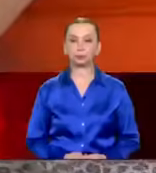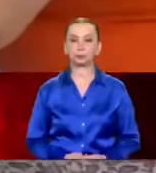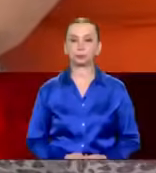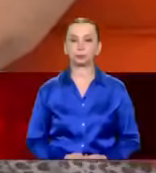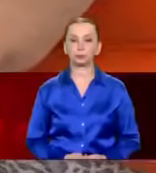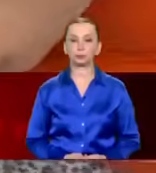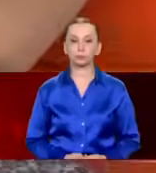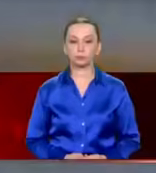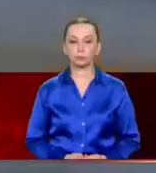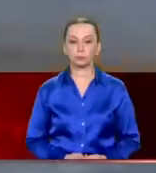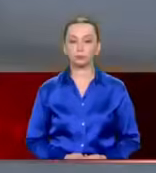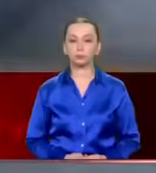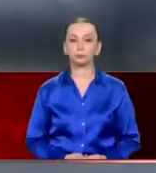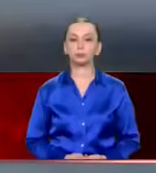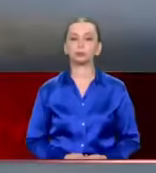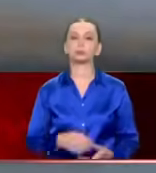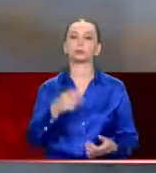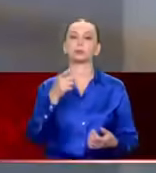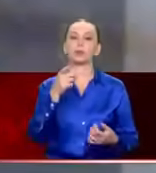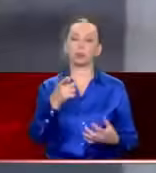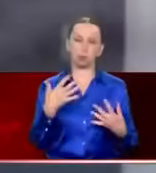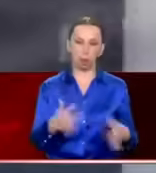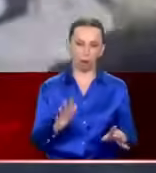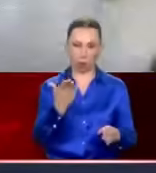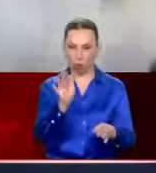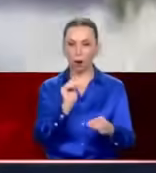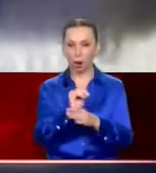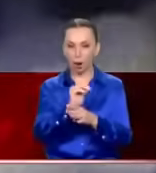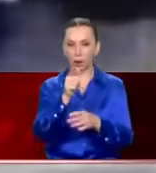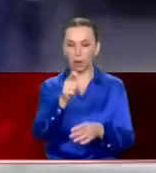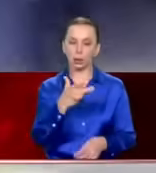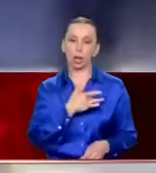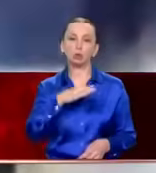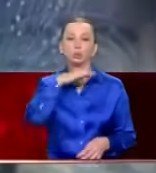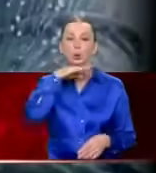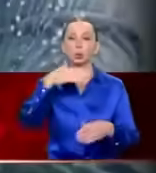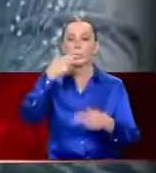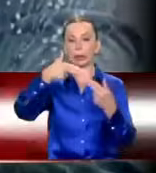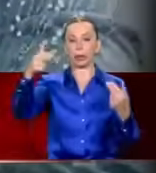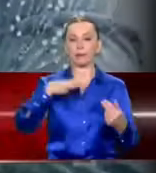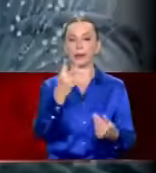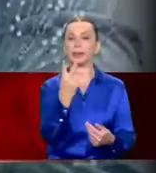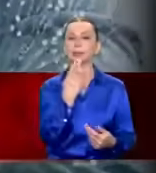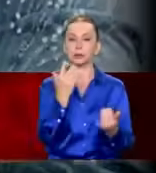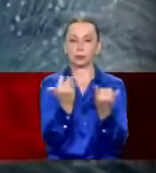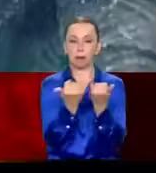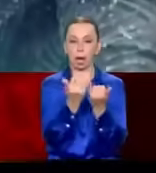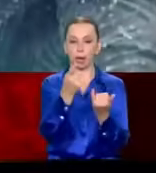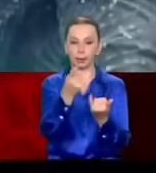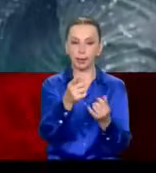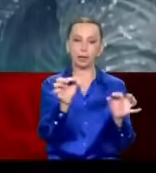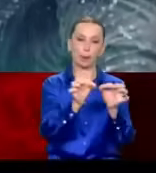Ulaştık abi şimdi içeride. Solup giden hayatlardan geriye kalansa acı dolu hikayelerdi. İki kız kardeş